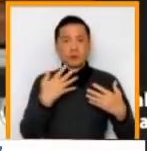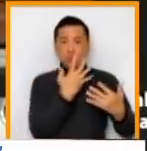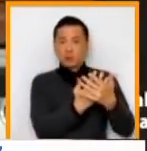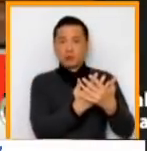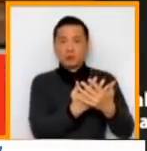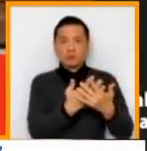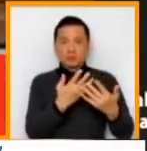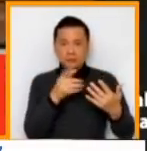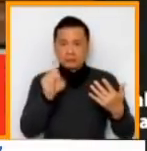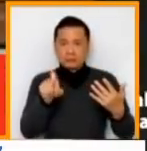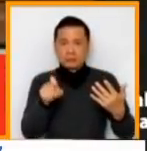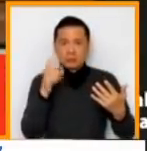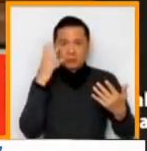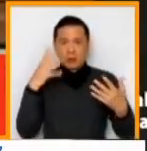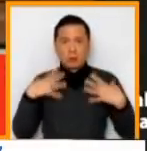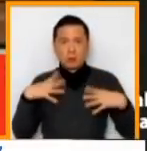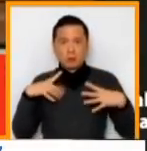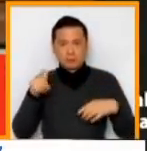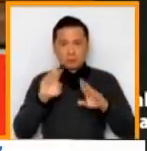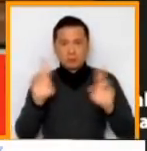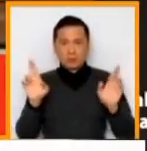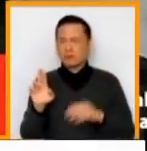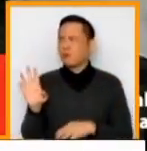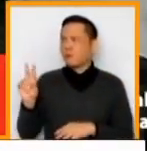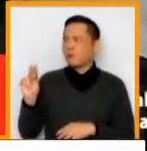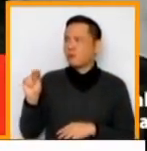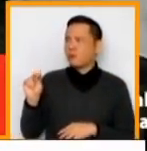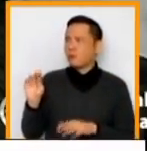wala naman jurisdiction ng ICC.